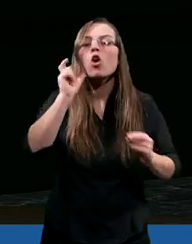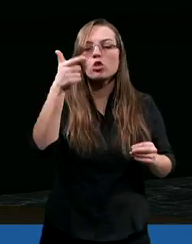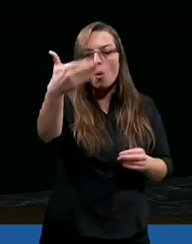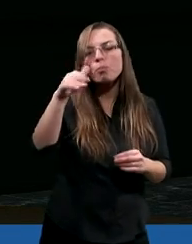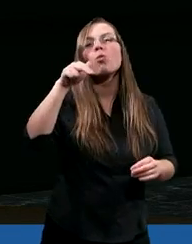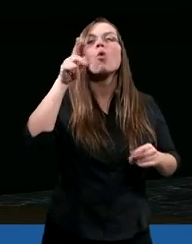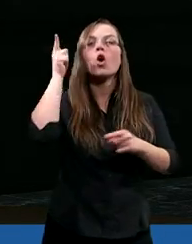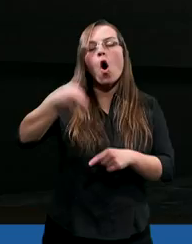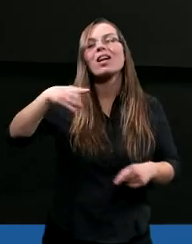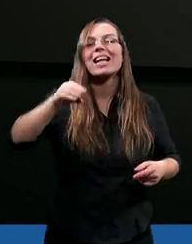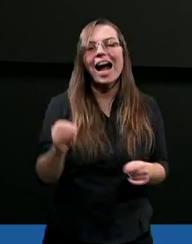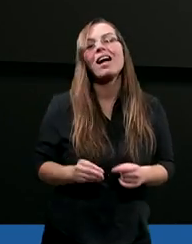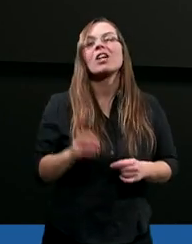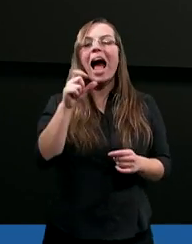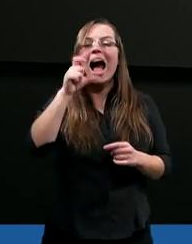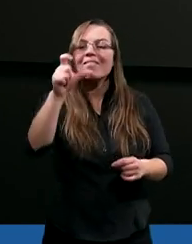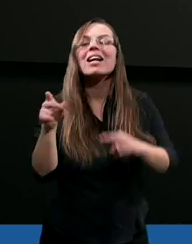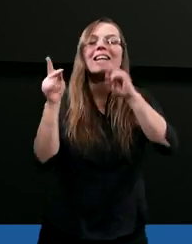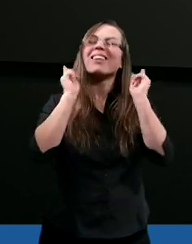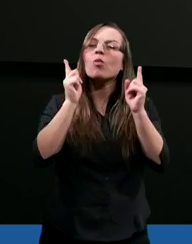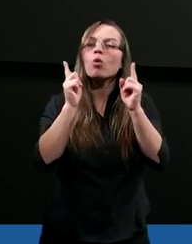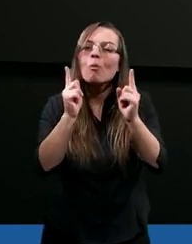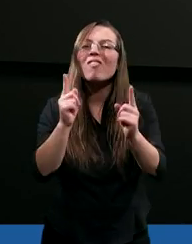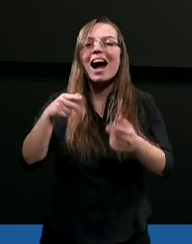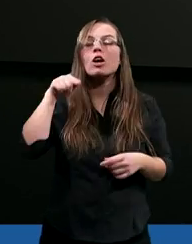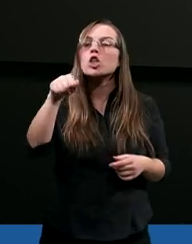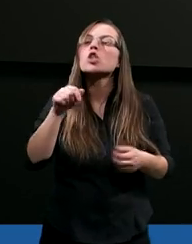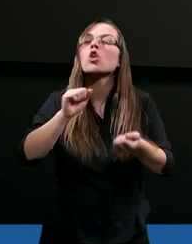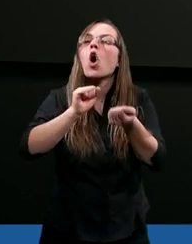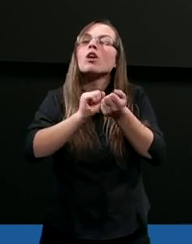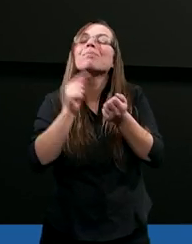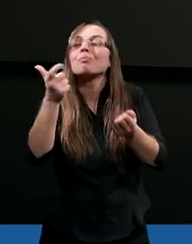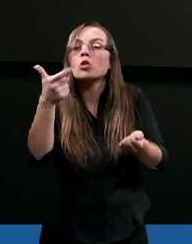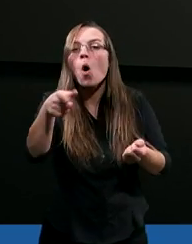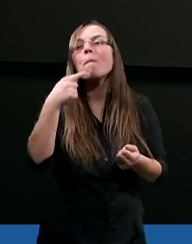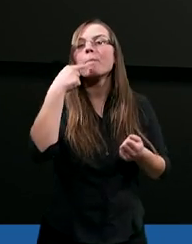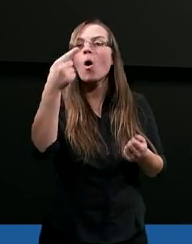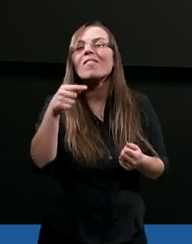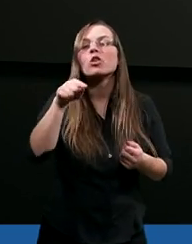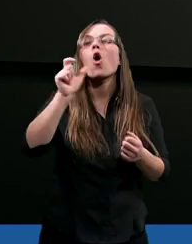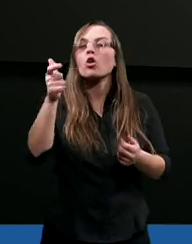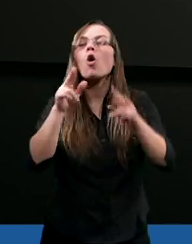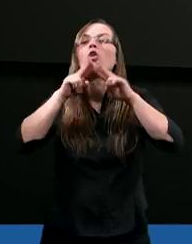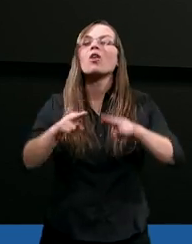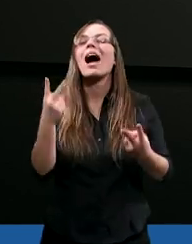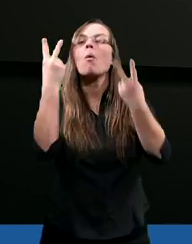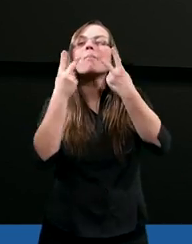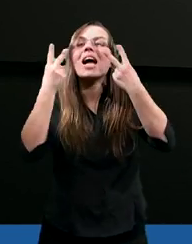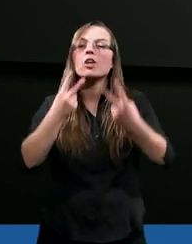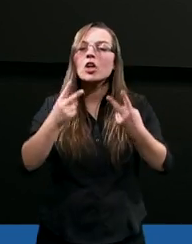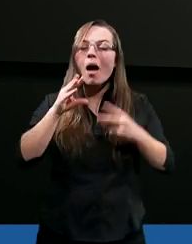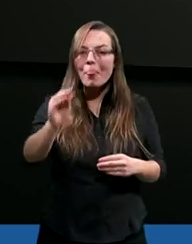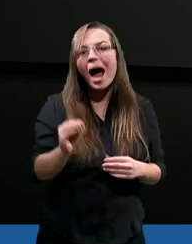mu rozkażę. A więc zwróćmy uwagę to, co Pan powiedział, to, co zostało przeczytane,